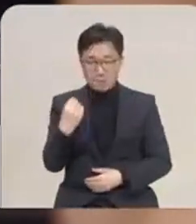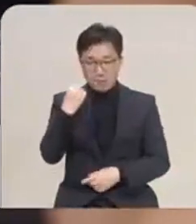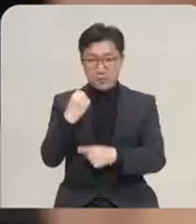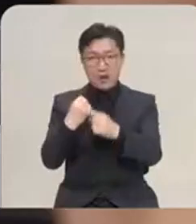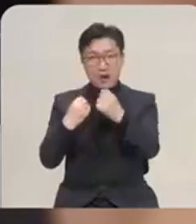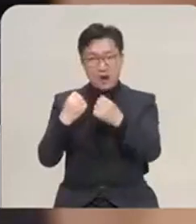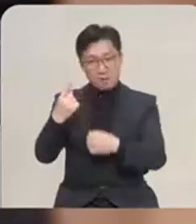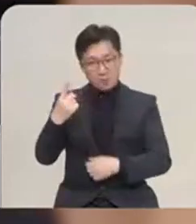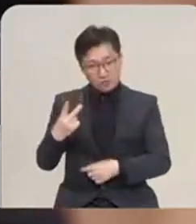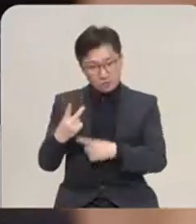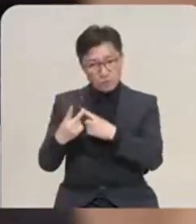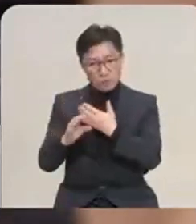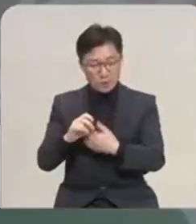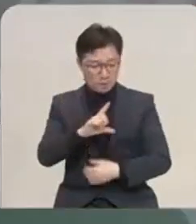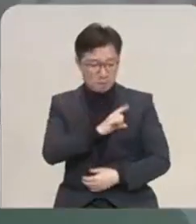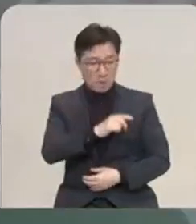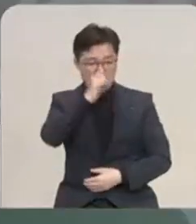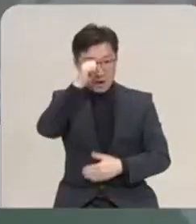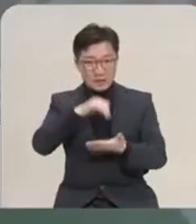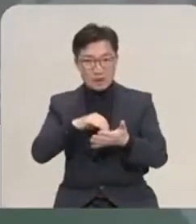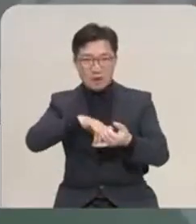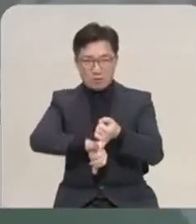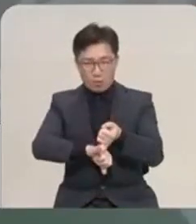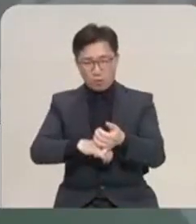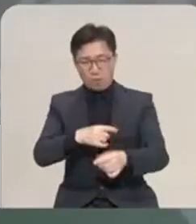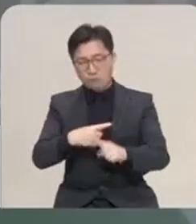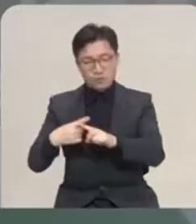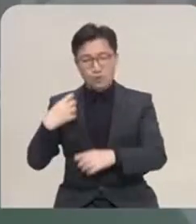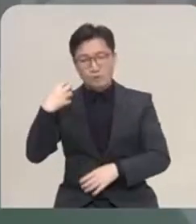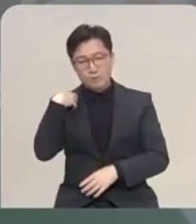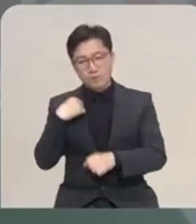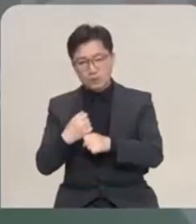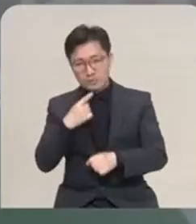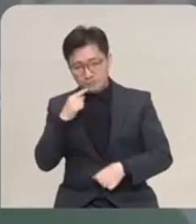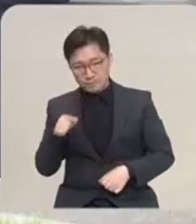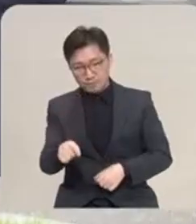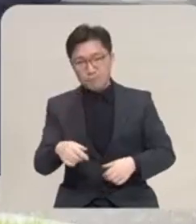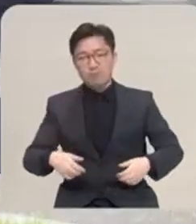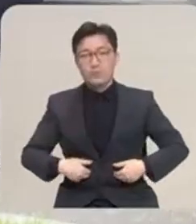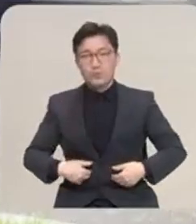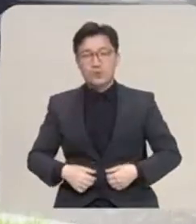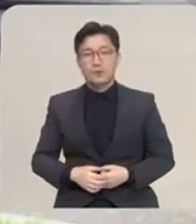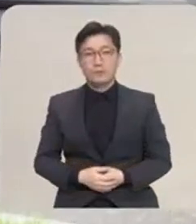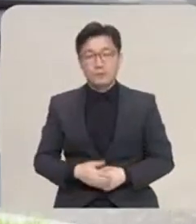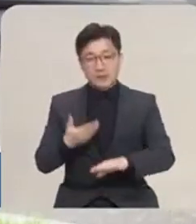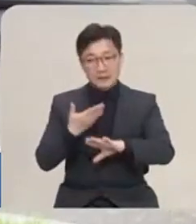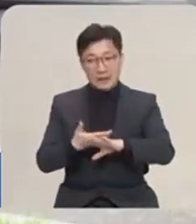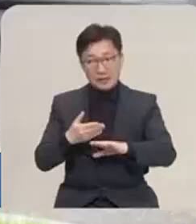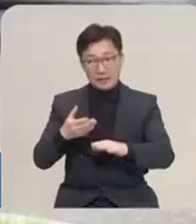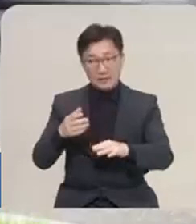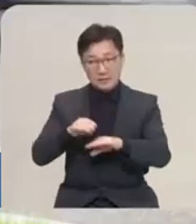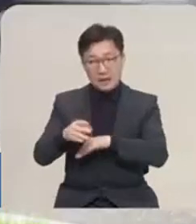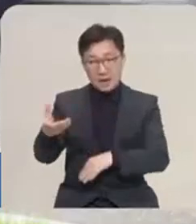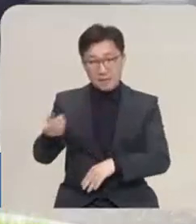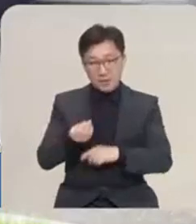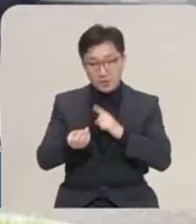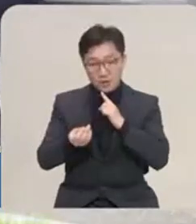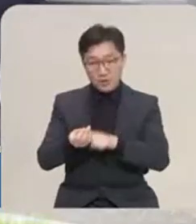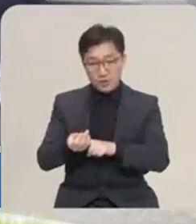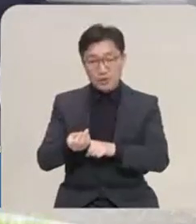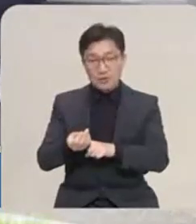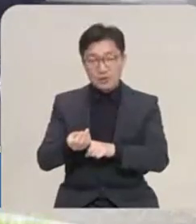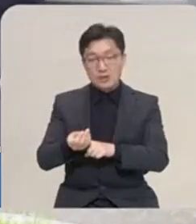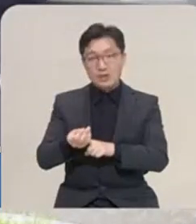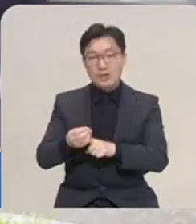사람은 다시 면허를 따더라도이 장치를 의무적으로 부착해야 합니다 남의 차를 빌릴 때도 음주운전 방지